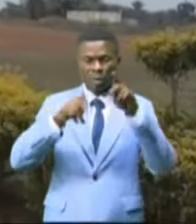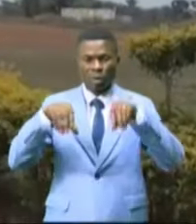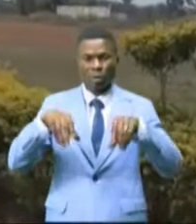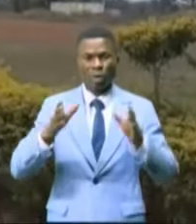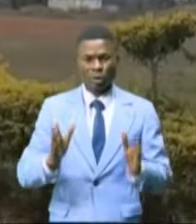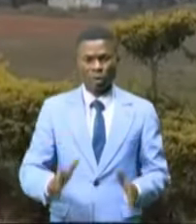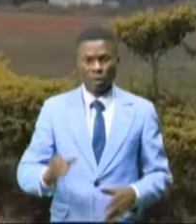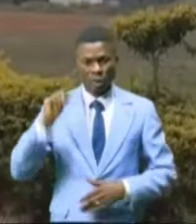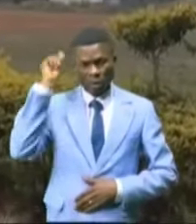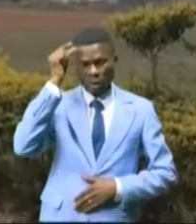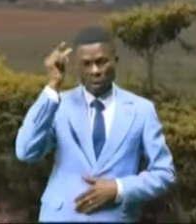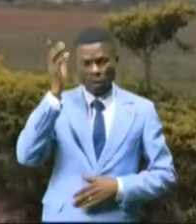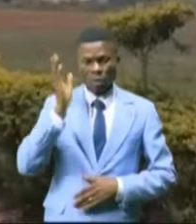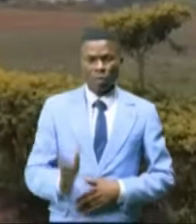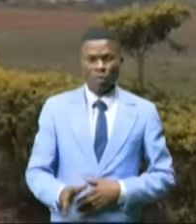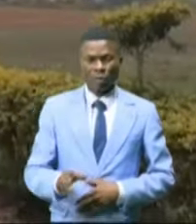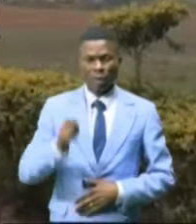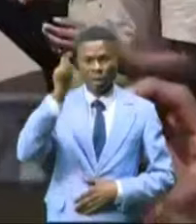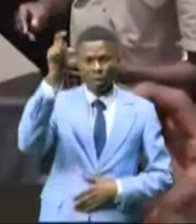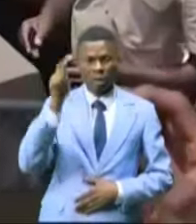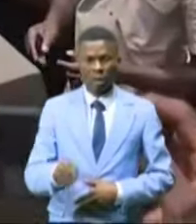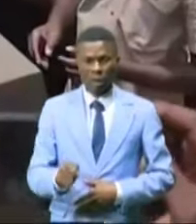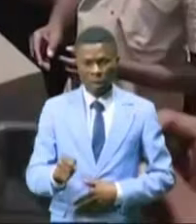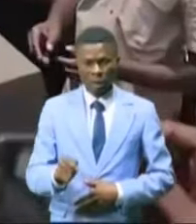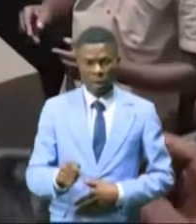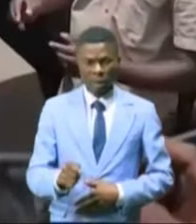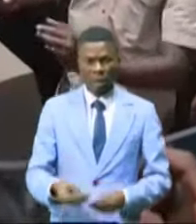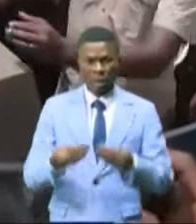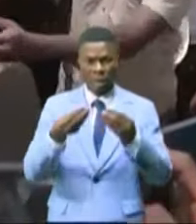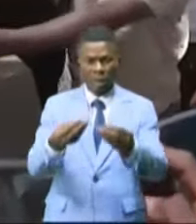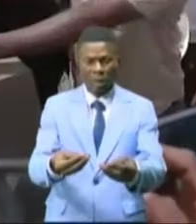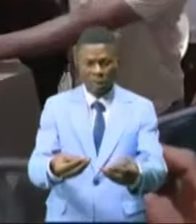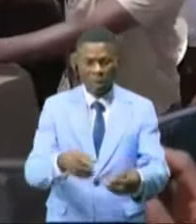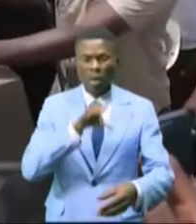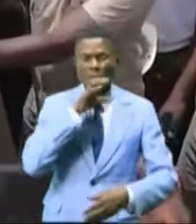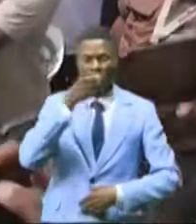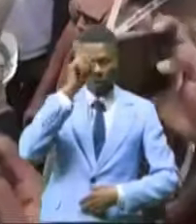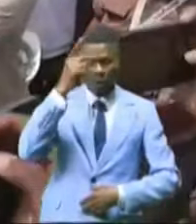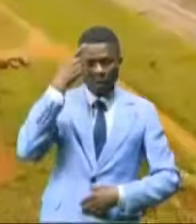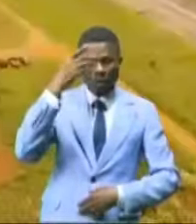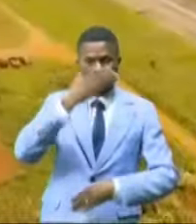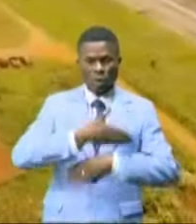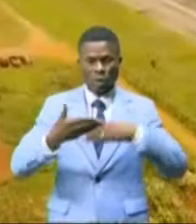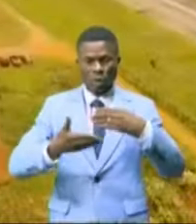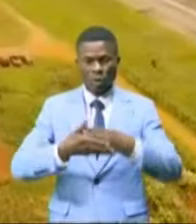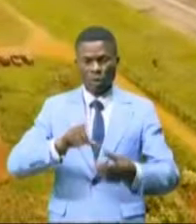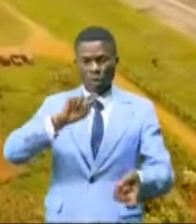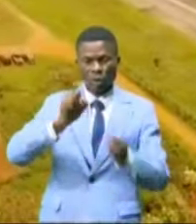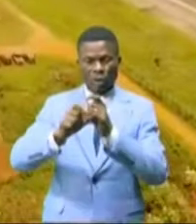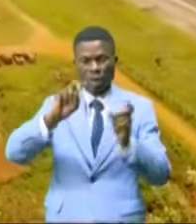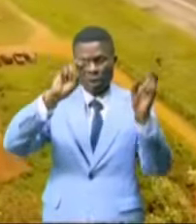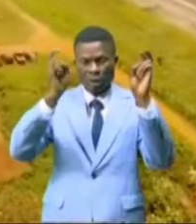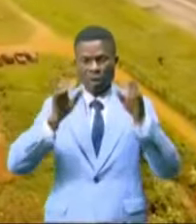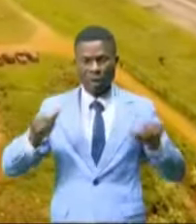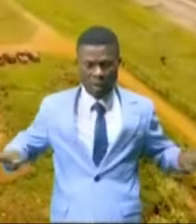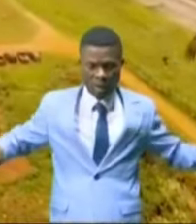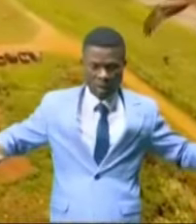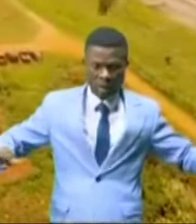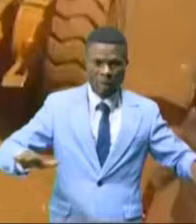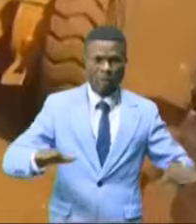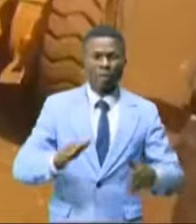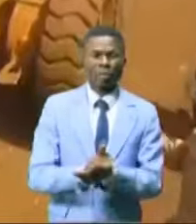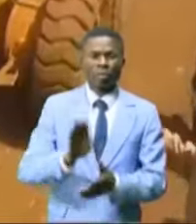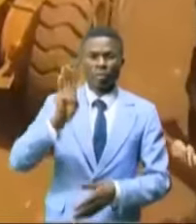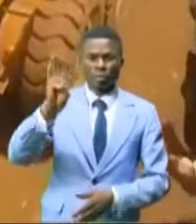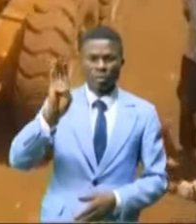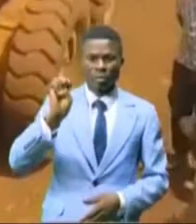congolaise, que le gouverneur militaire du Nord Kivu a posé la première pierre de la construction et modernisation de l'aérogare de Beni